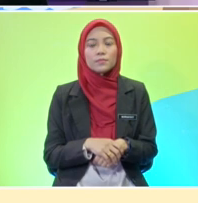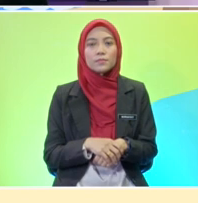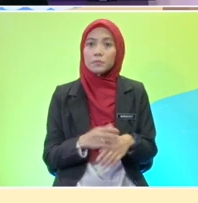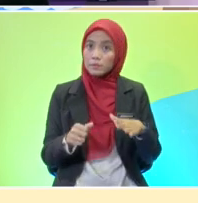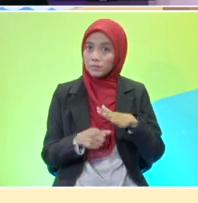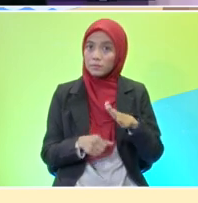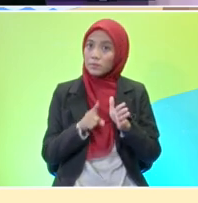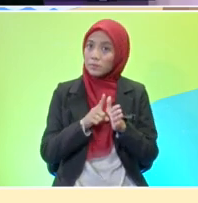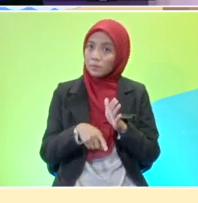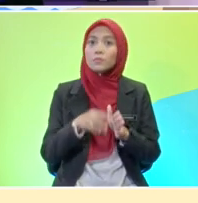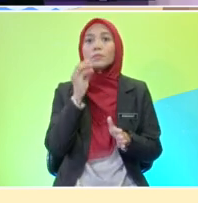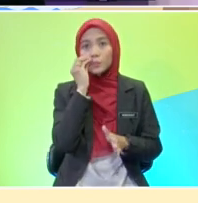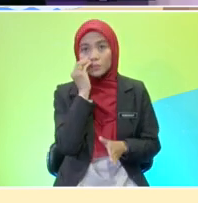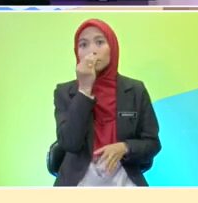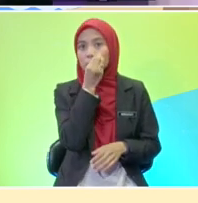bunga-bunga